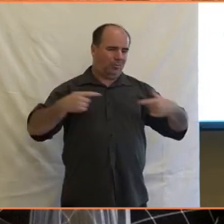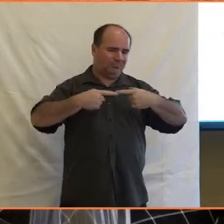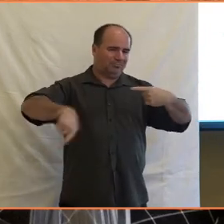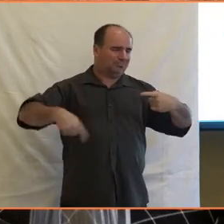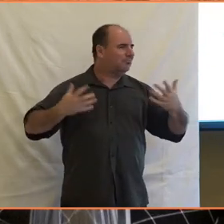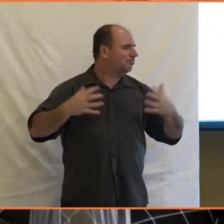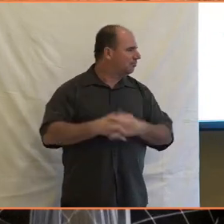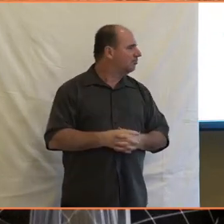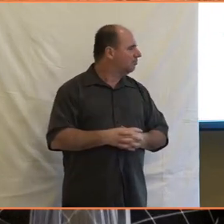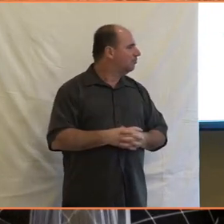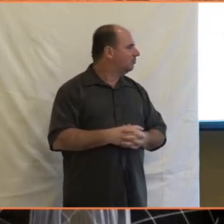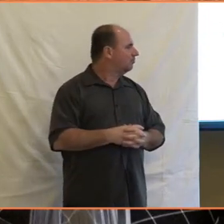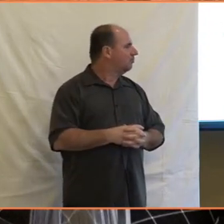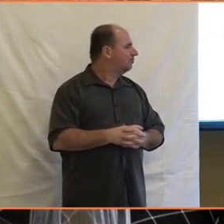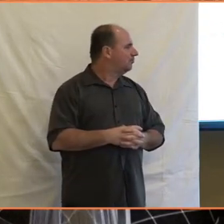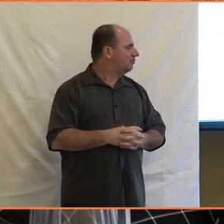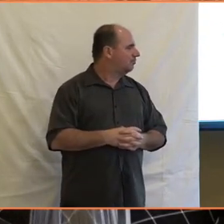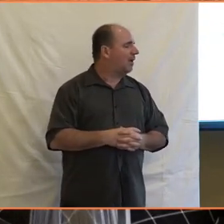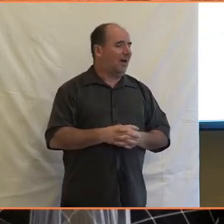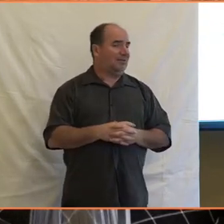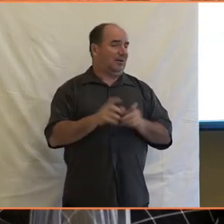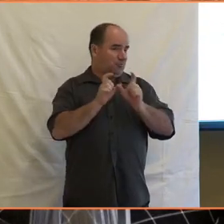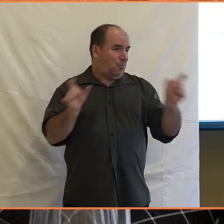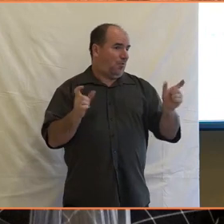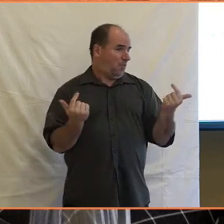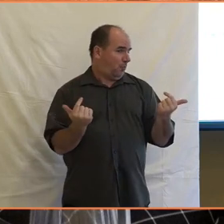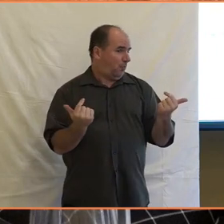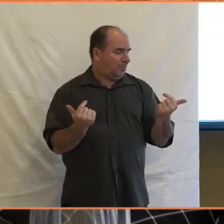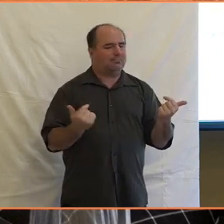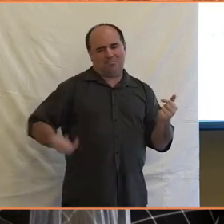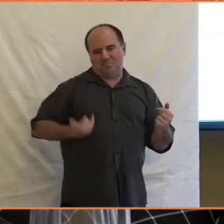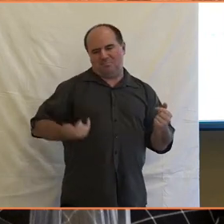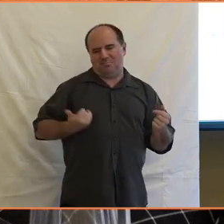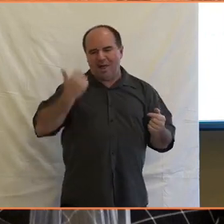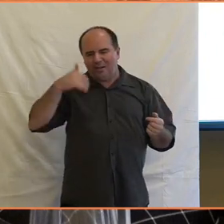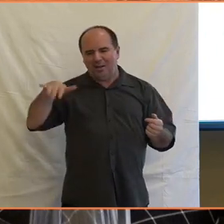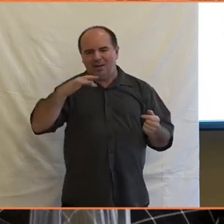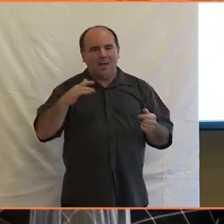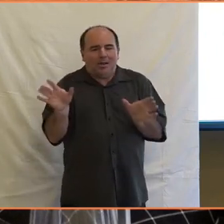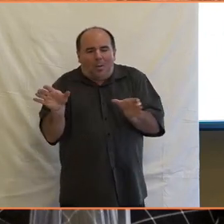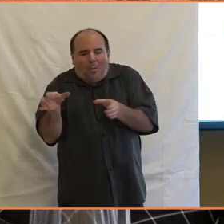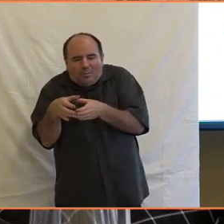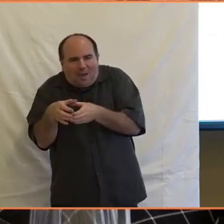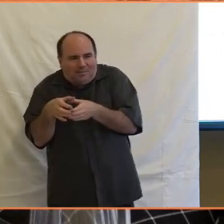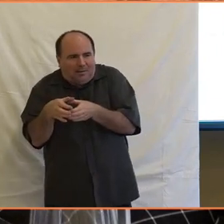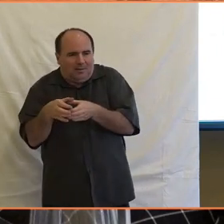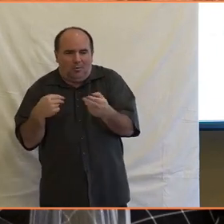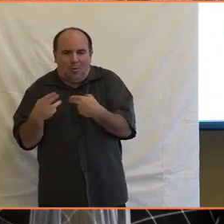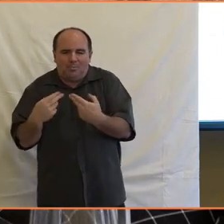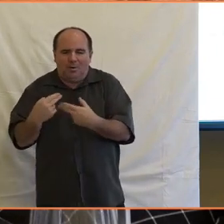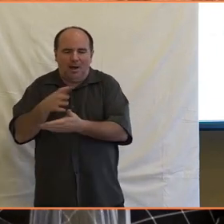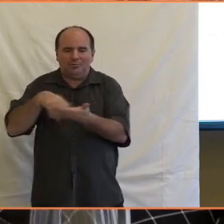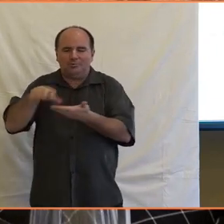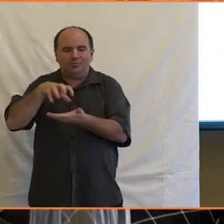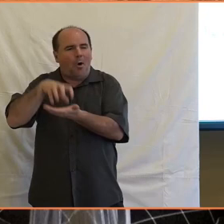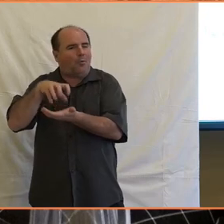důvodů, zkusím to hodně stručně říct, je ten, že vlastně ta mladá generace díky technologiím se uzavírá do takových komunikačních okruhů, kde jsou vlastně neustále